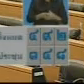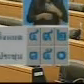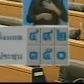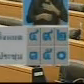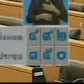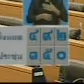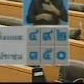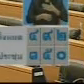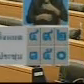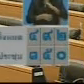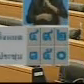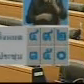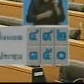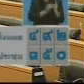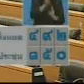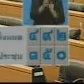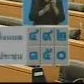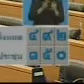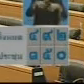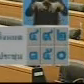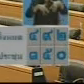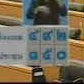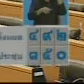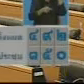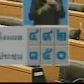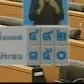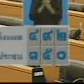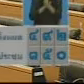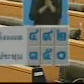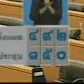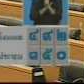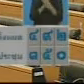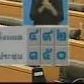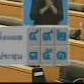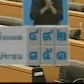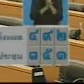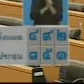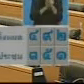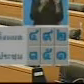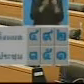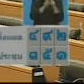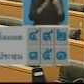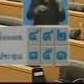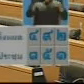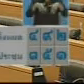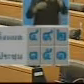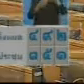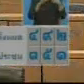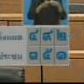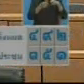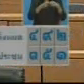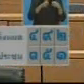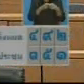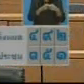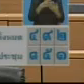างไปเยี่ยมเยียนชาวบ้านที่จังหวัดขอนแก่นและจังหวัดร้อยเอ็ดและได้มีโอกาสได้รับเรื่องร้องเรียนนะครับจากชาวบ้านที่บ้